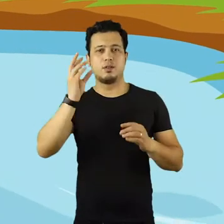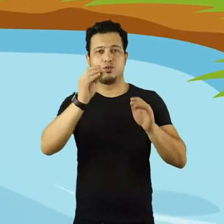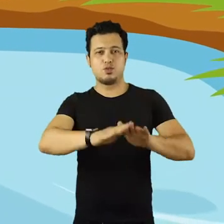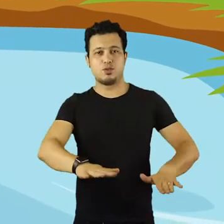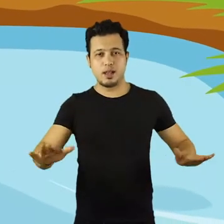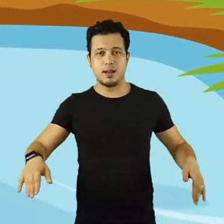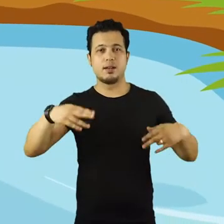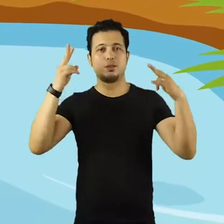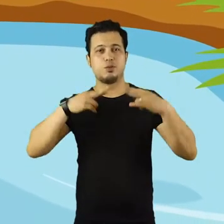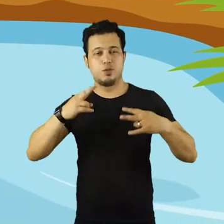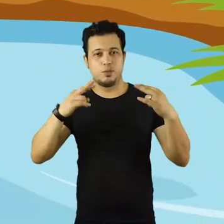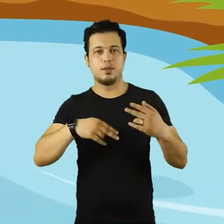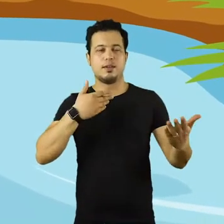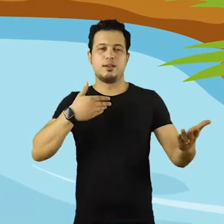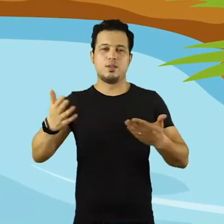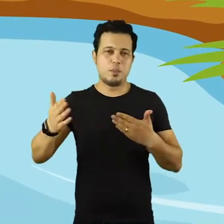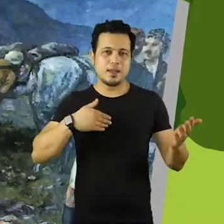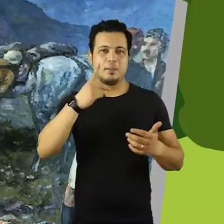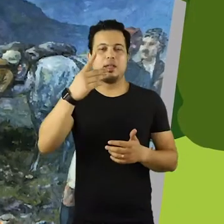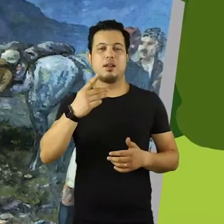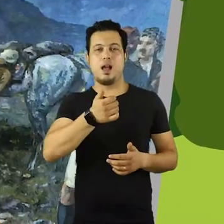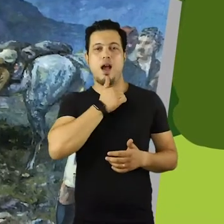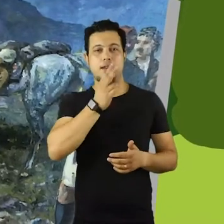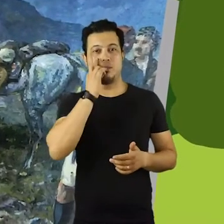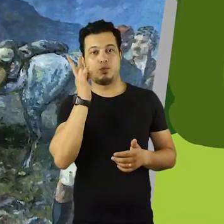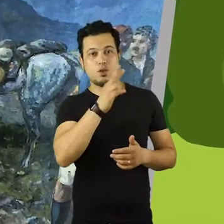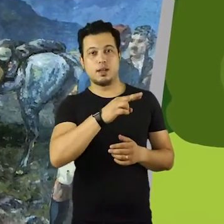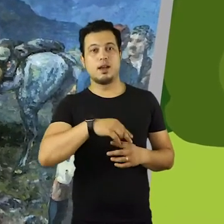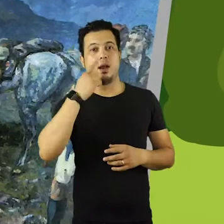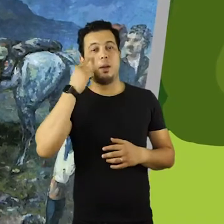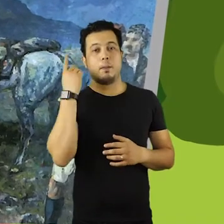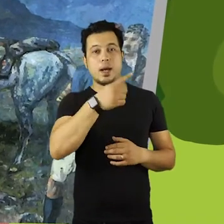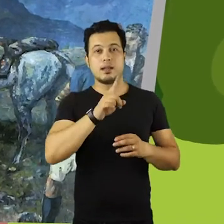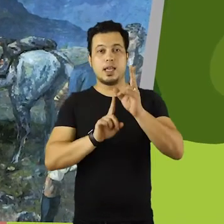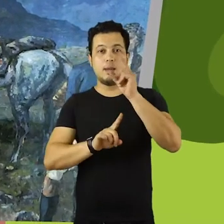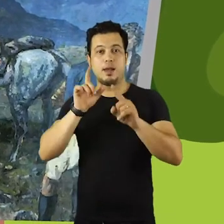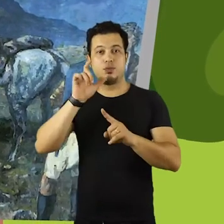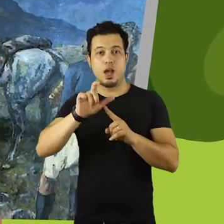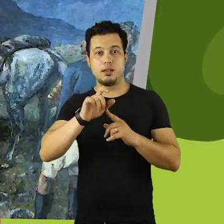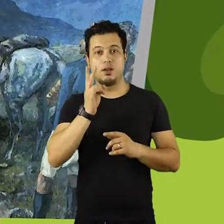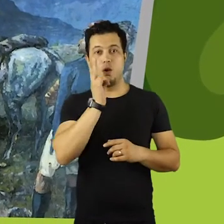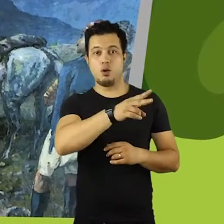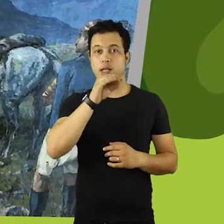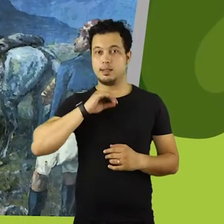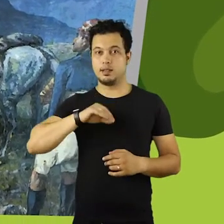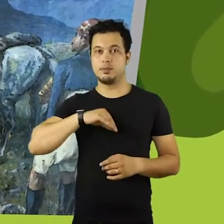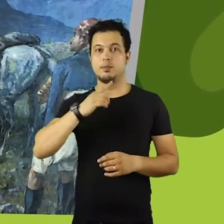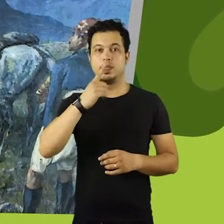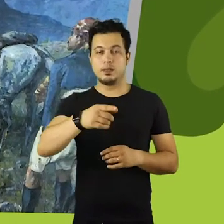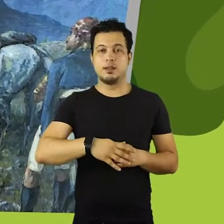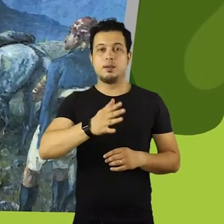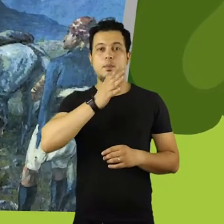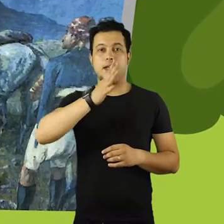gülüp eğlenen bir genç adam gördüler. "Baksanıza, baksanıza! İbrahim Çallı orada sanırım."